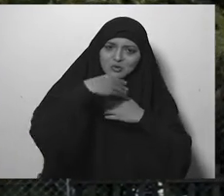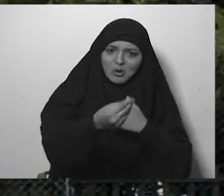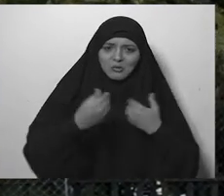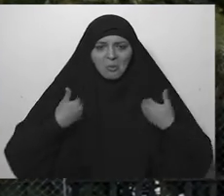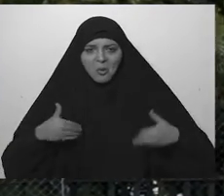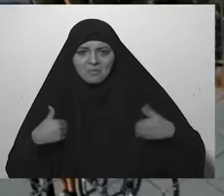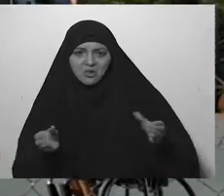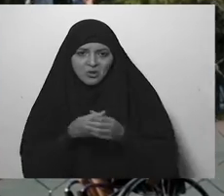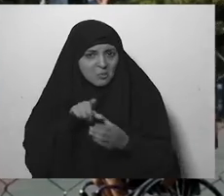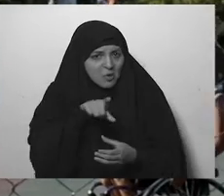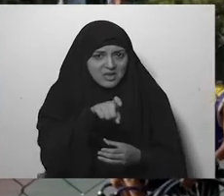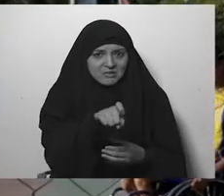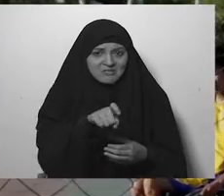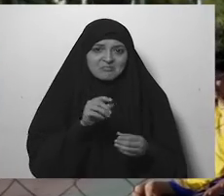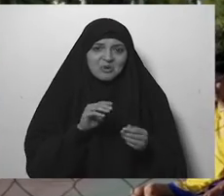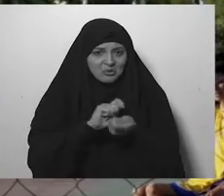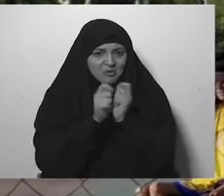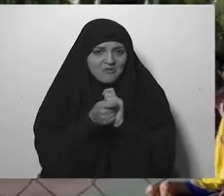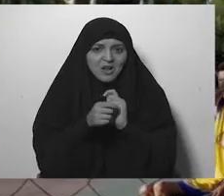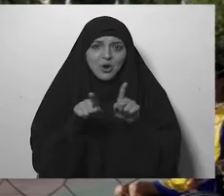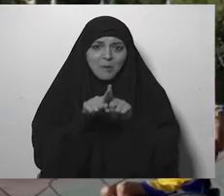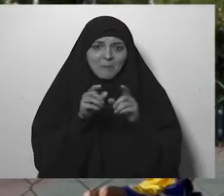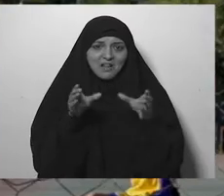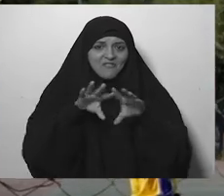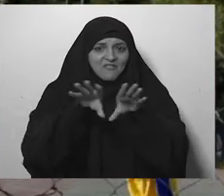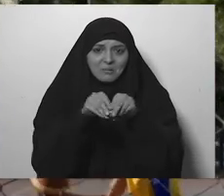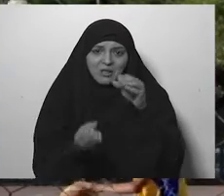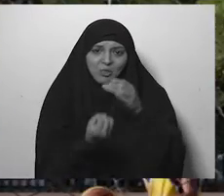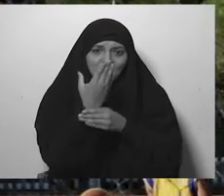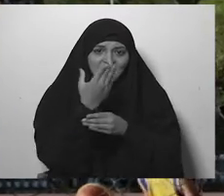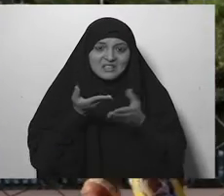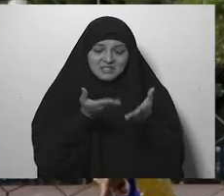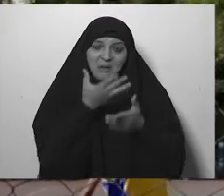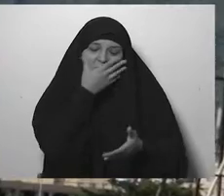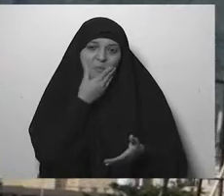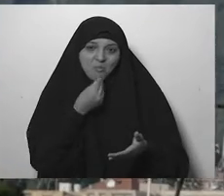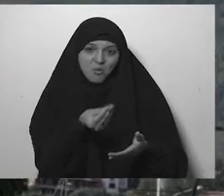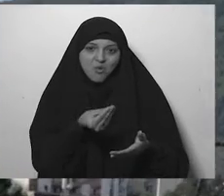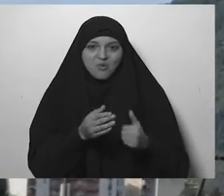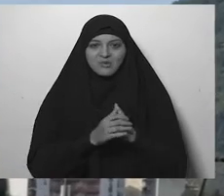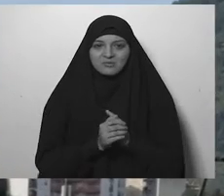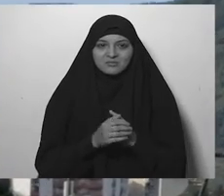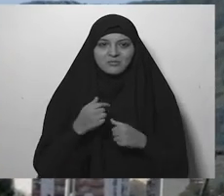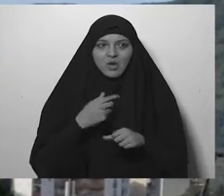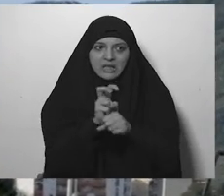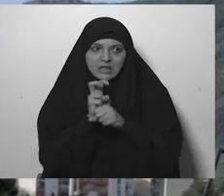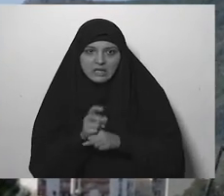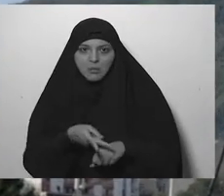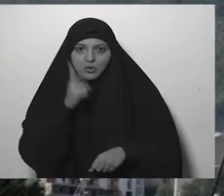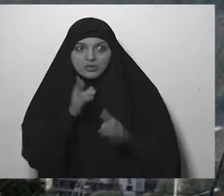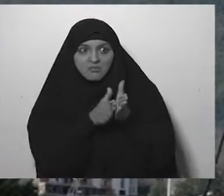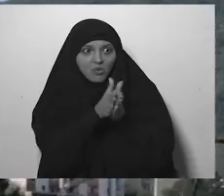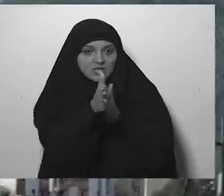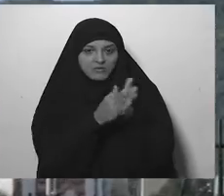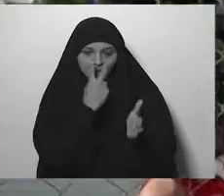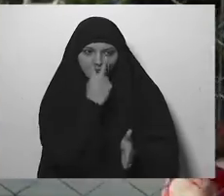sortaient se balader ensemble. C'était une petite famille qui commençait à naître. ça, c'était vraiment beau à voir. Ce que je garde le plus,